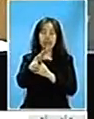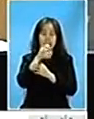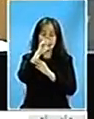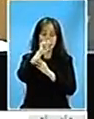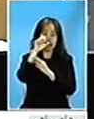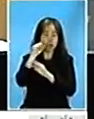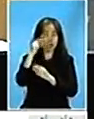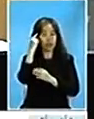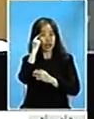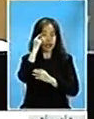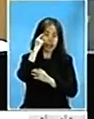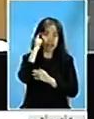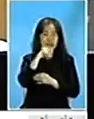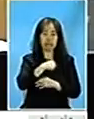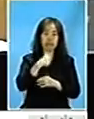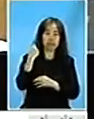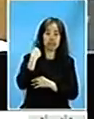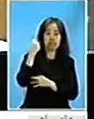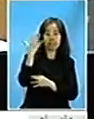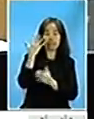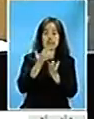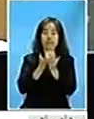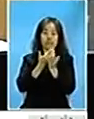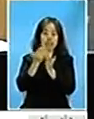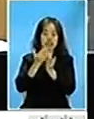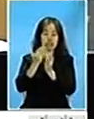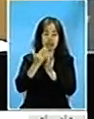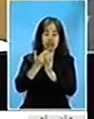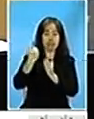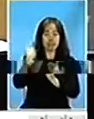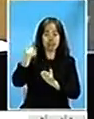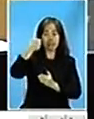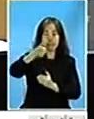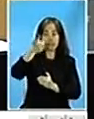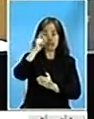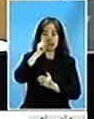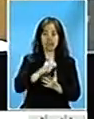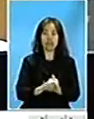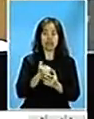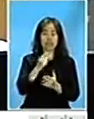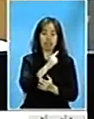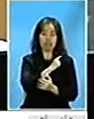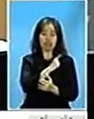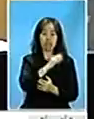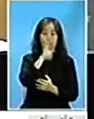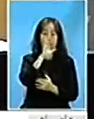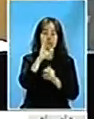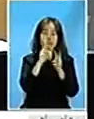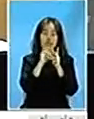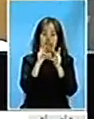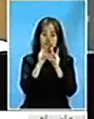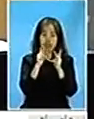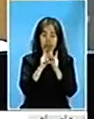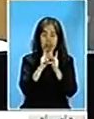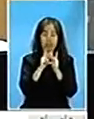ไม่มั่นใจว่าการใช้เงินจะมีประสิทธิภาพหรือไม่ผมก็ฟังอยู่นะก็เป็นหน้าที่ของคณะกรรมการเนี่ยเมื่